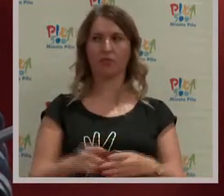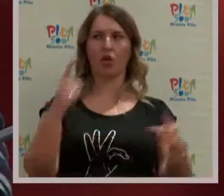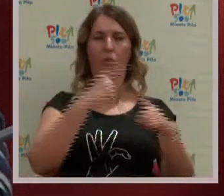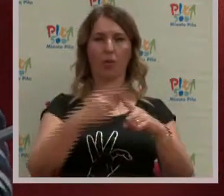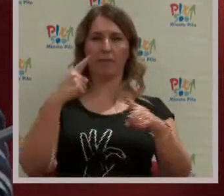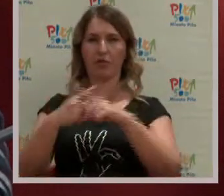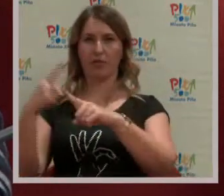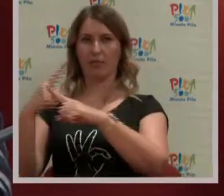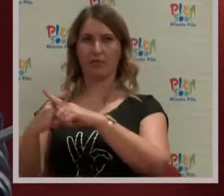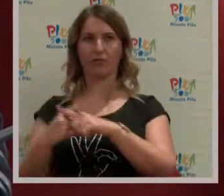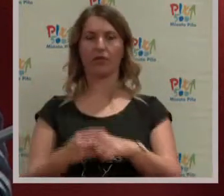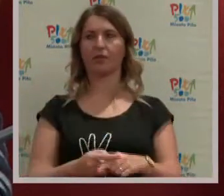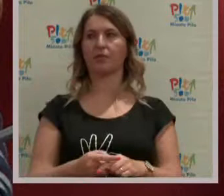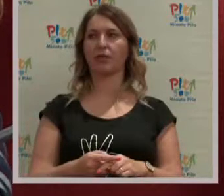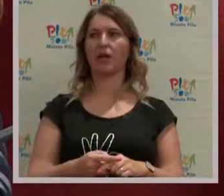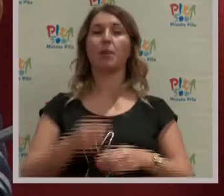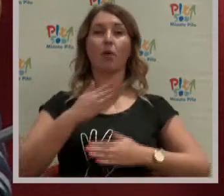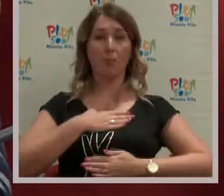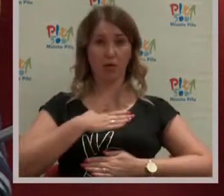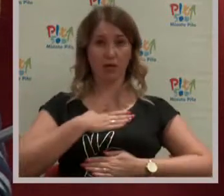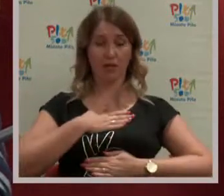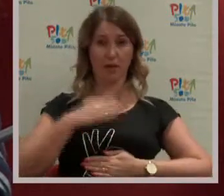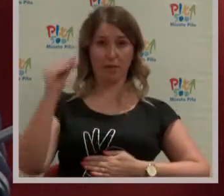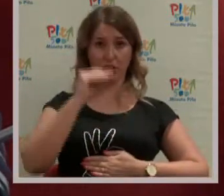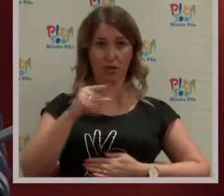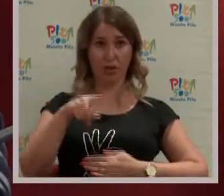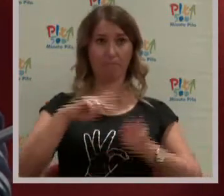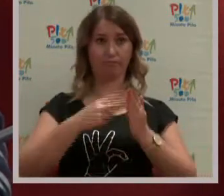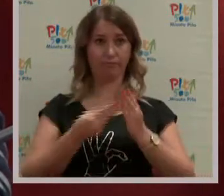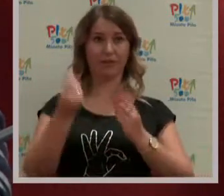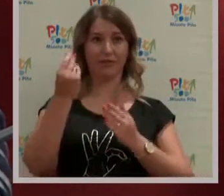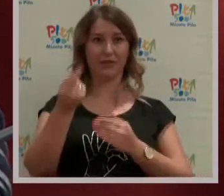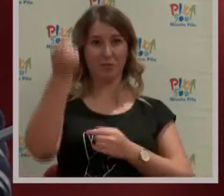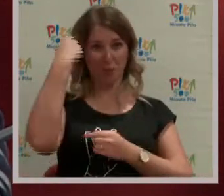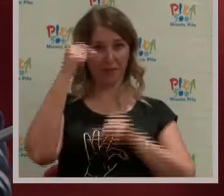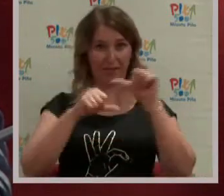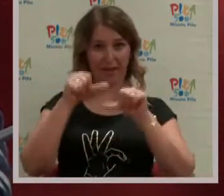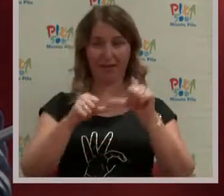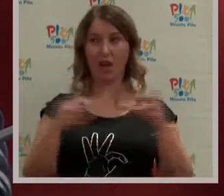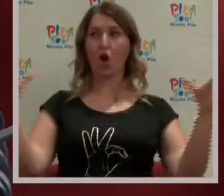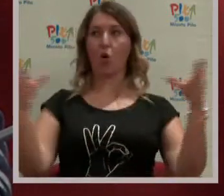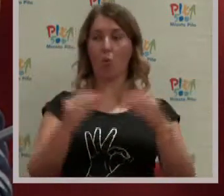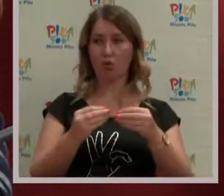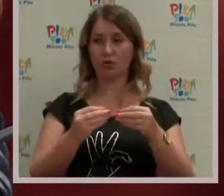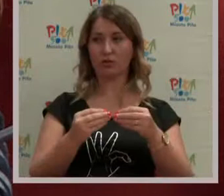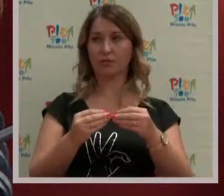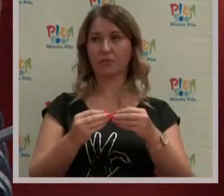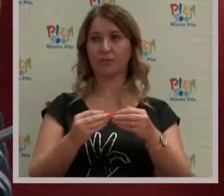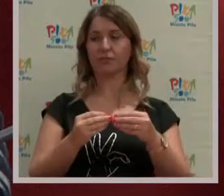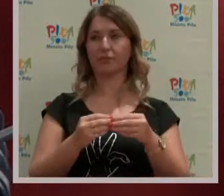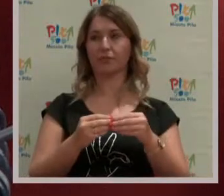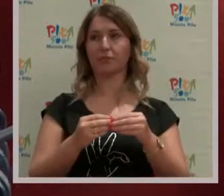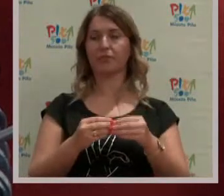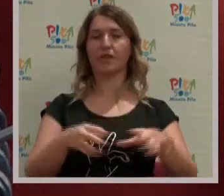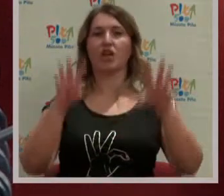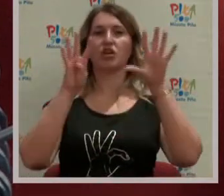wolnych środków które posiadamy jeszcze w ramach planu finansowego z poprzednich lat i łącznie przychody budżetu ustalamy